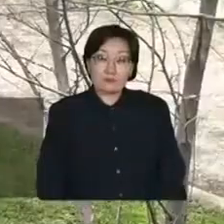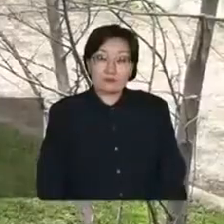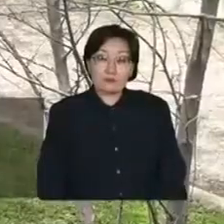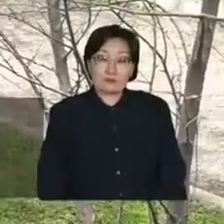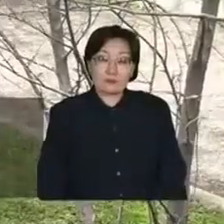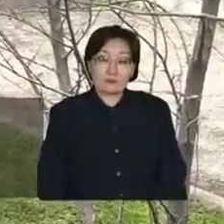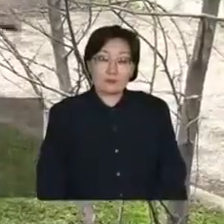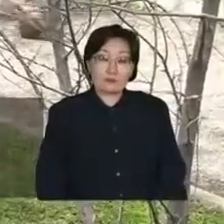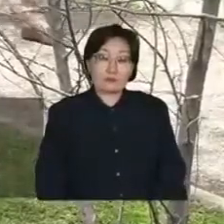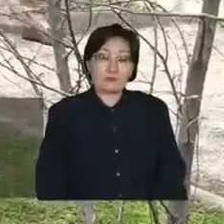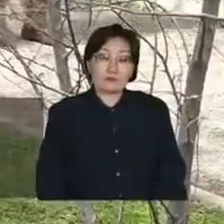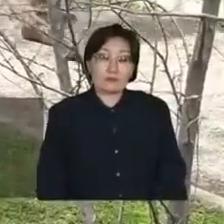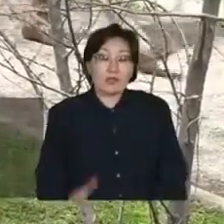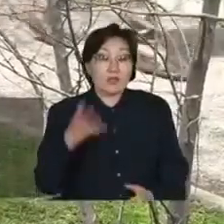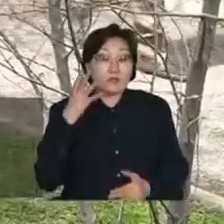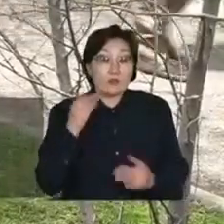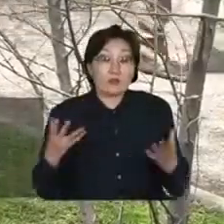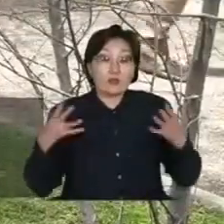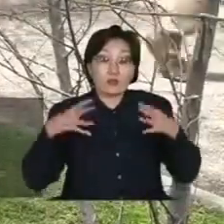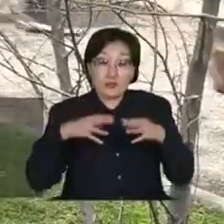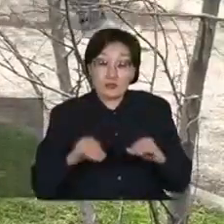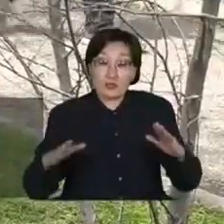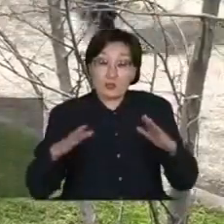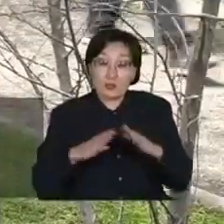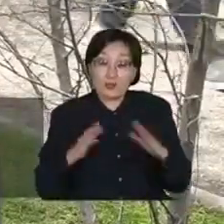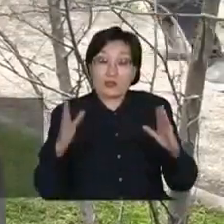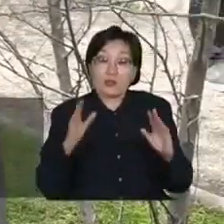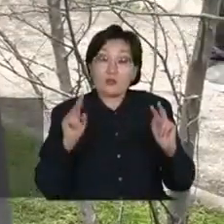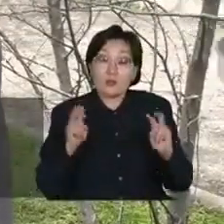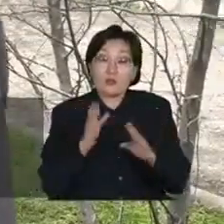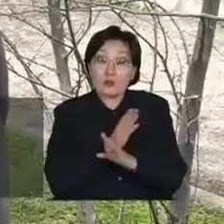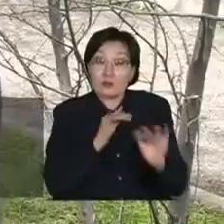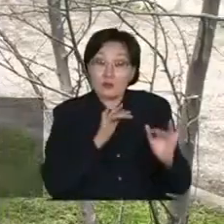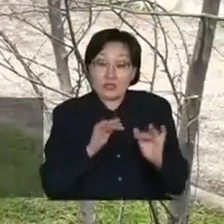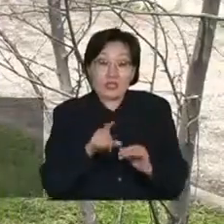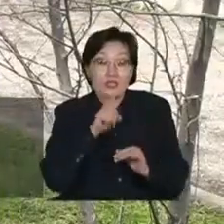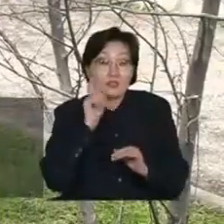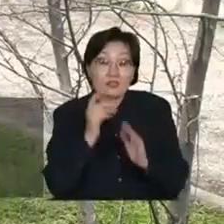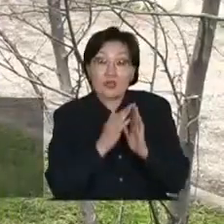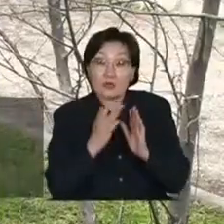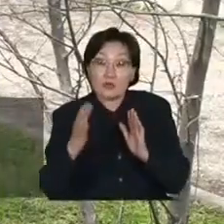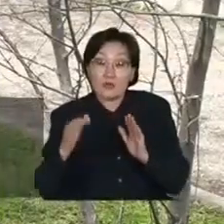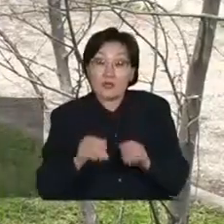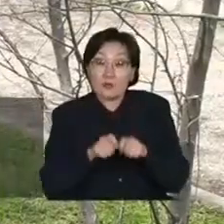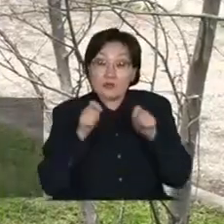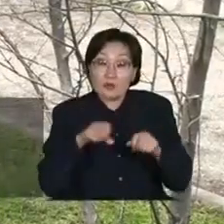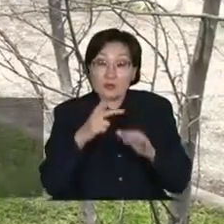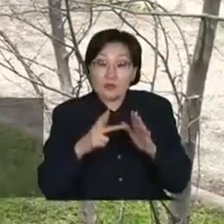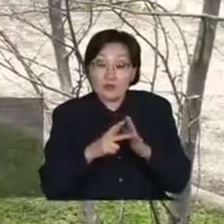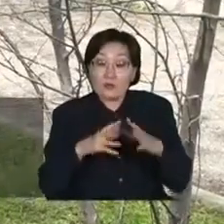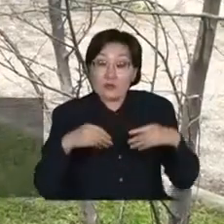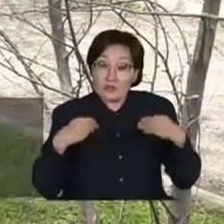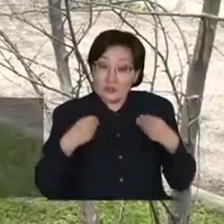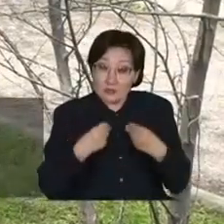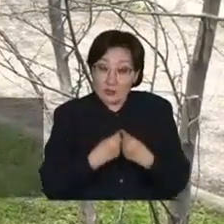В рамках компании. Алматы біздің ортақ үйіміз экологиялық науқан аясында жастар аллеясы ашылып жатыр. Ауданымызда 18 жұп отбасылық